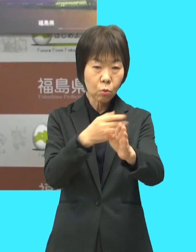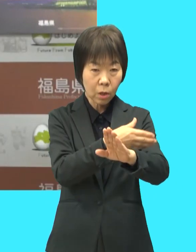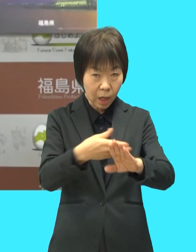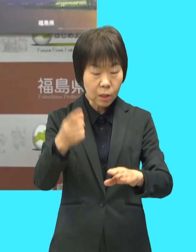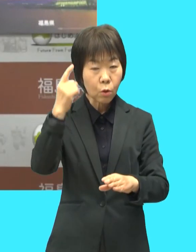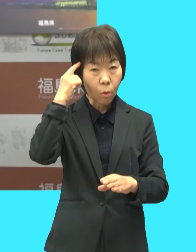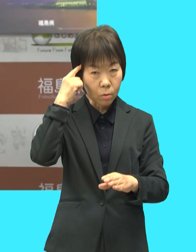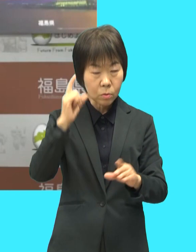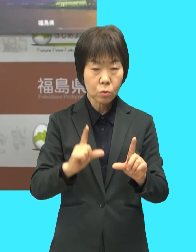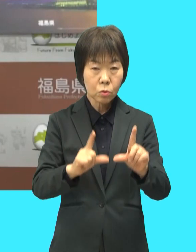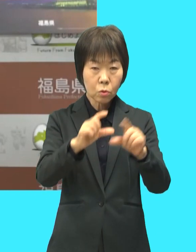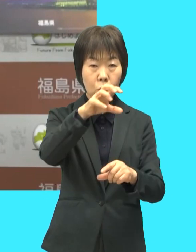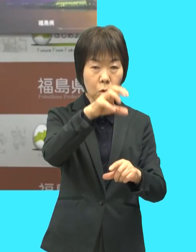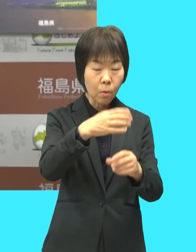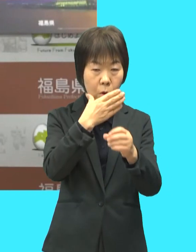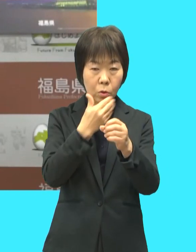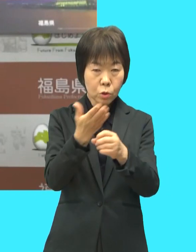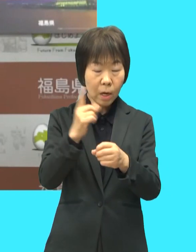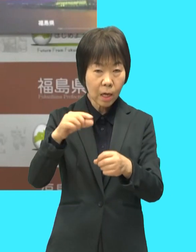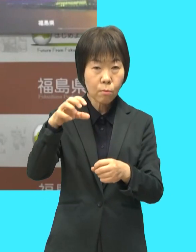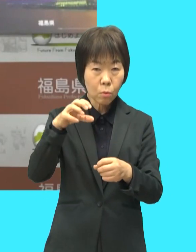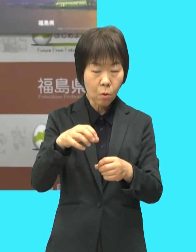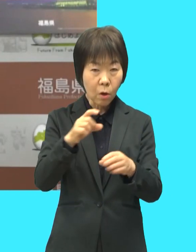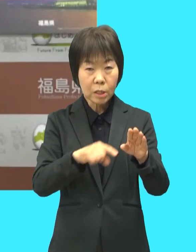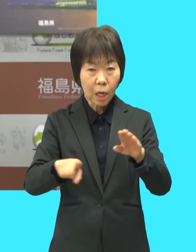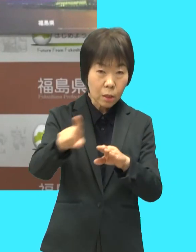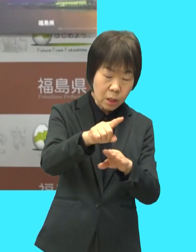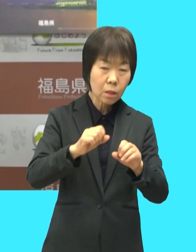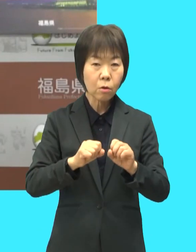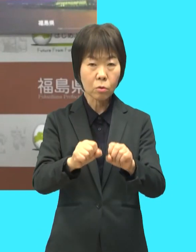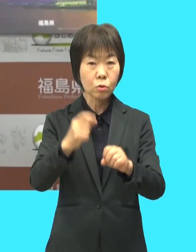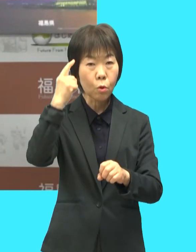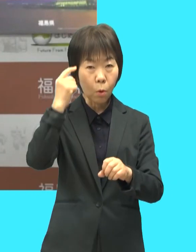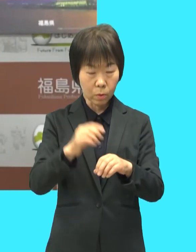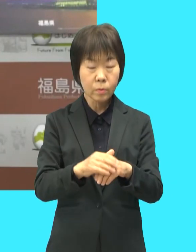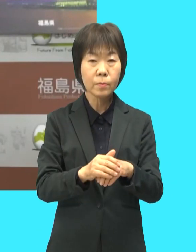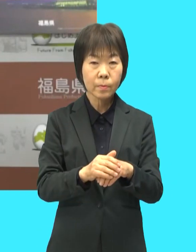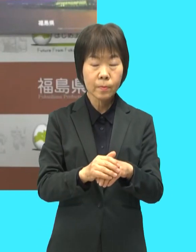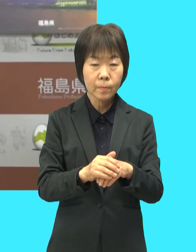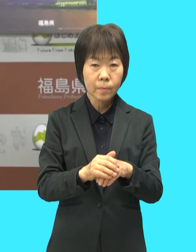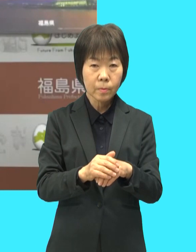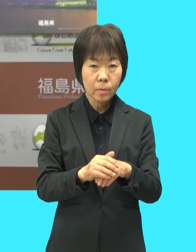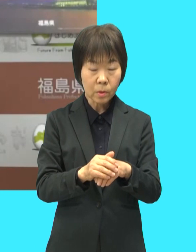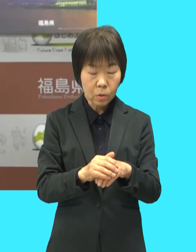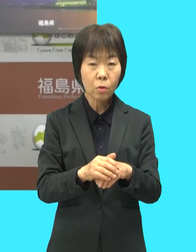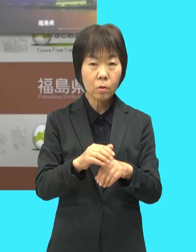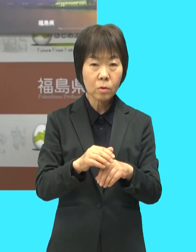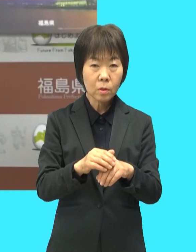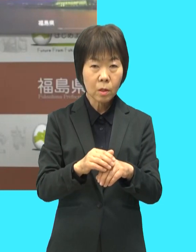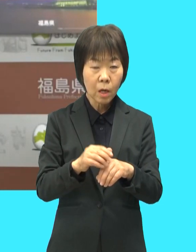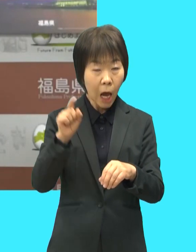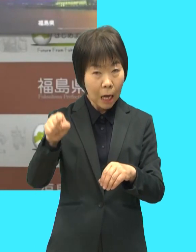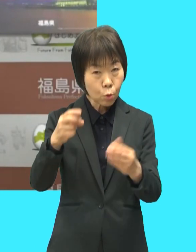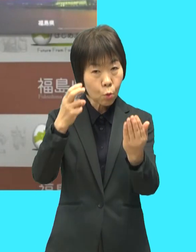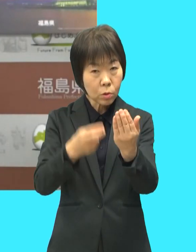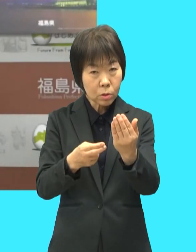意味、東京都をはじめ福島県もそれをこう先取りしているような形になるかと思うんですけれども、そうするとじゃあ法律は何